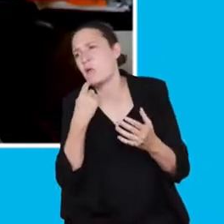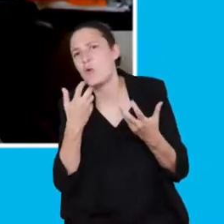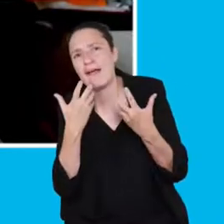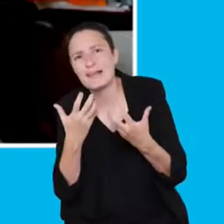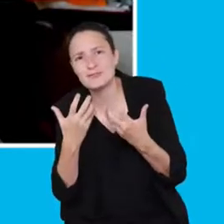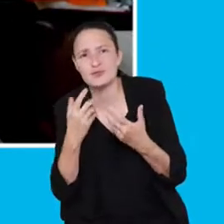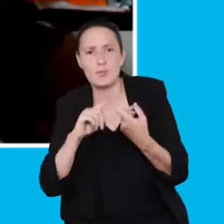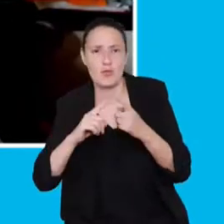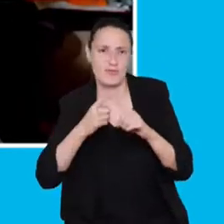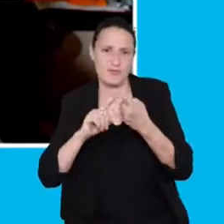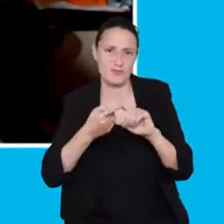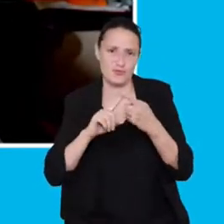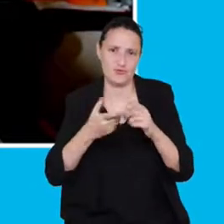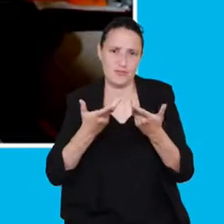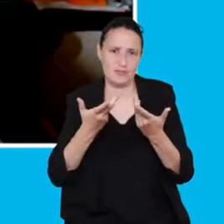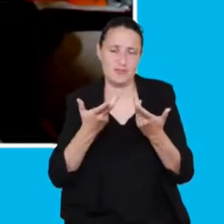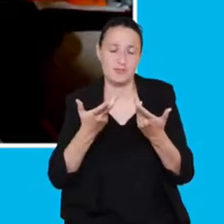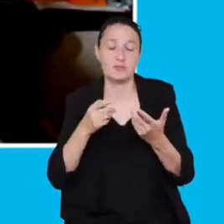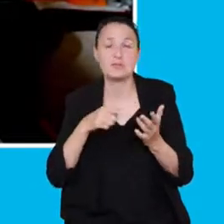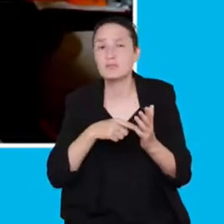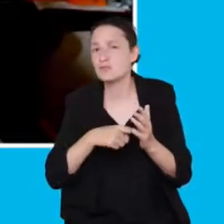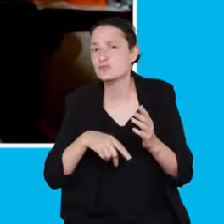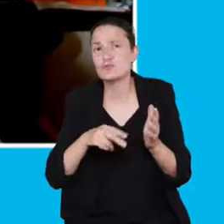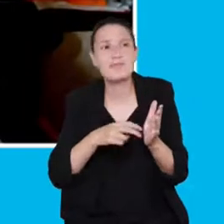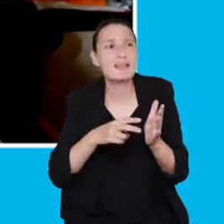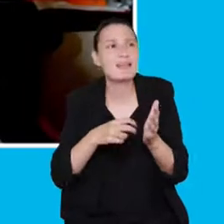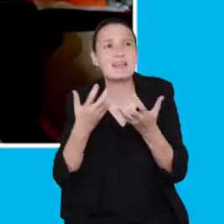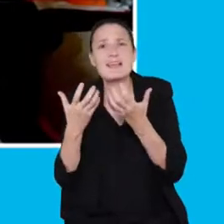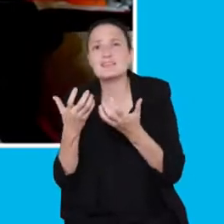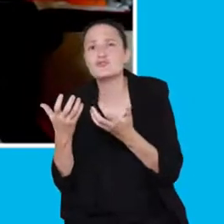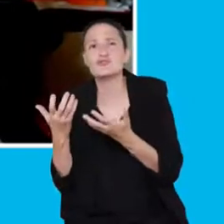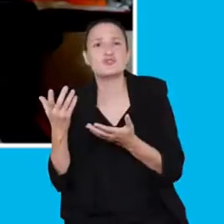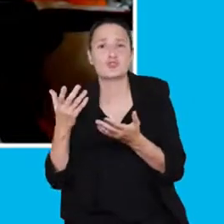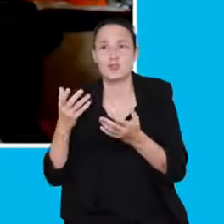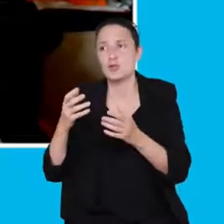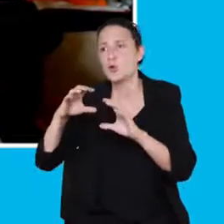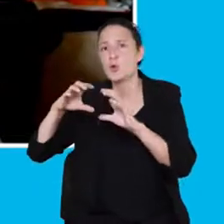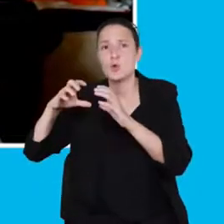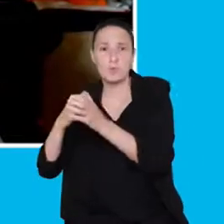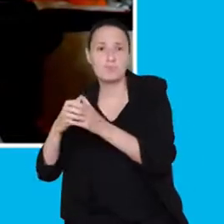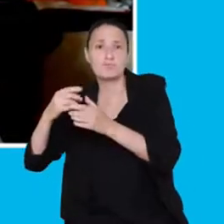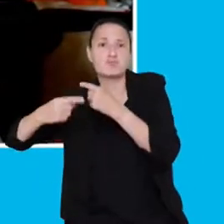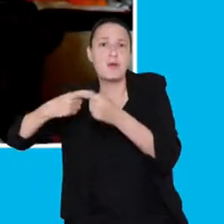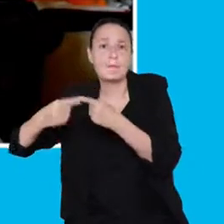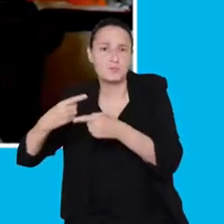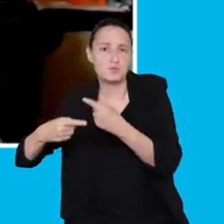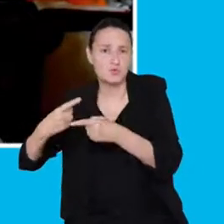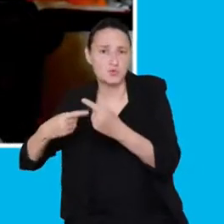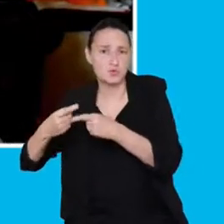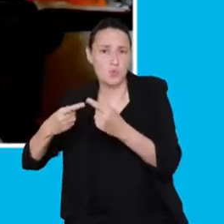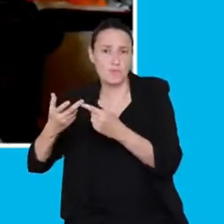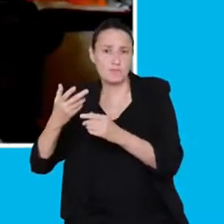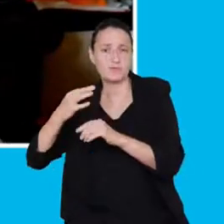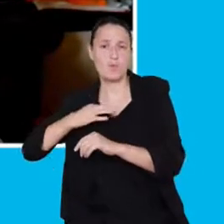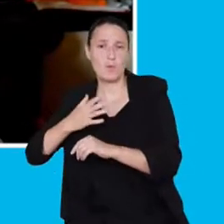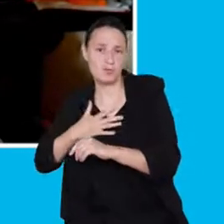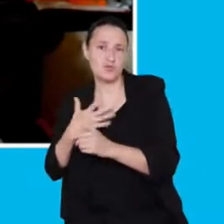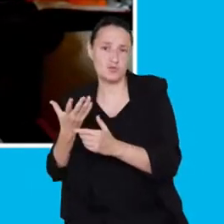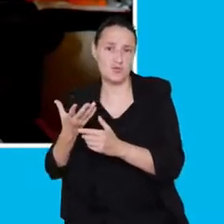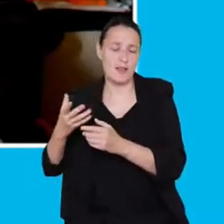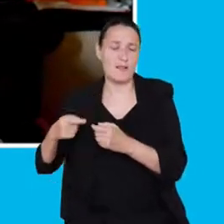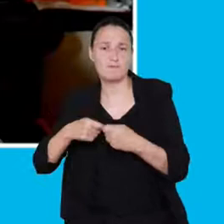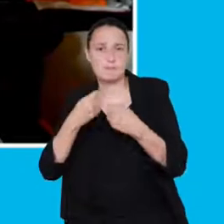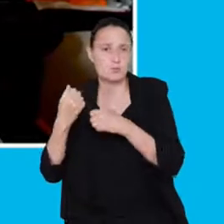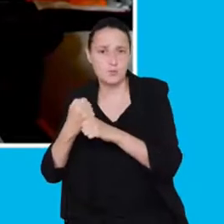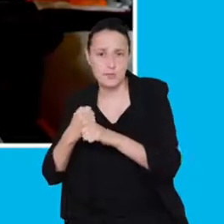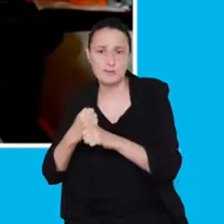oczywiście politycznej często, przy braku chęci przemysłowców współdziałania. No ale jednak tak całkiem